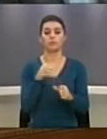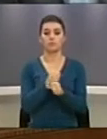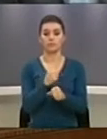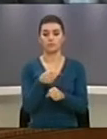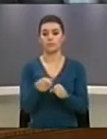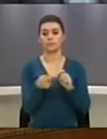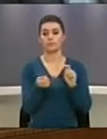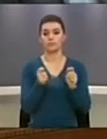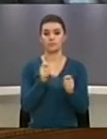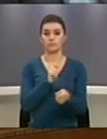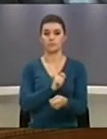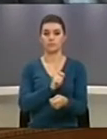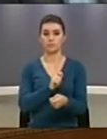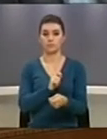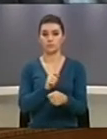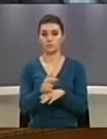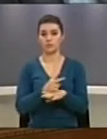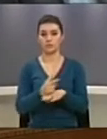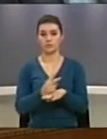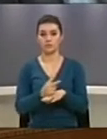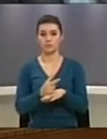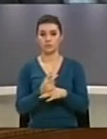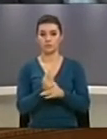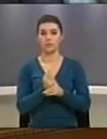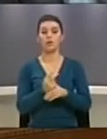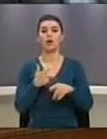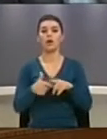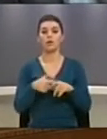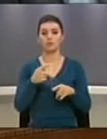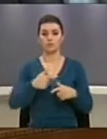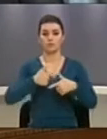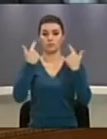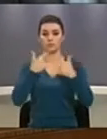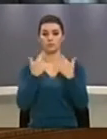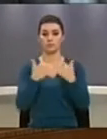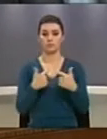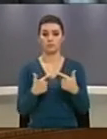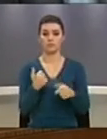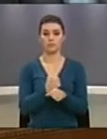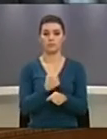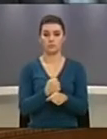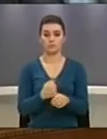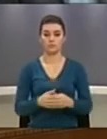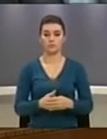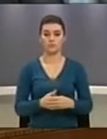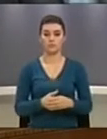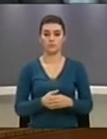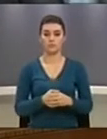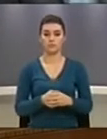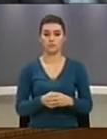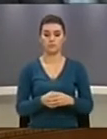ndërmarrje ta kemi në pronësi publike, në mënyrë që ta trajtojmë siç po themi që po e konsiderojmë. Ndërkohë